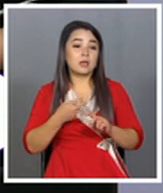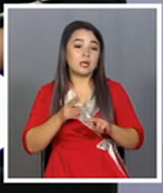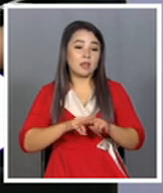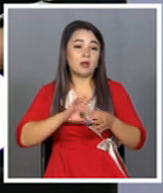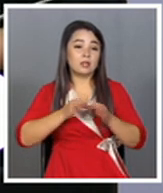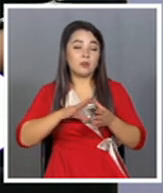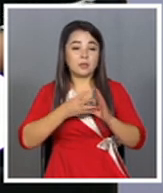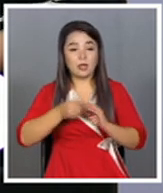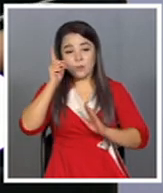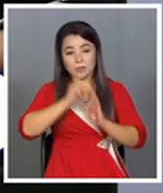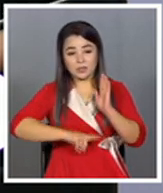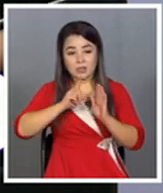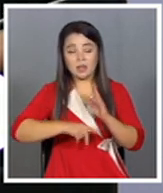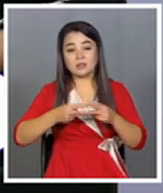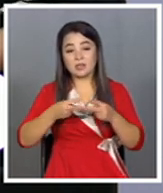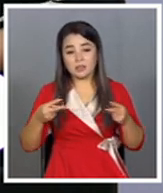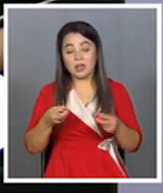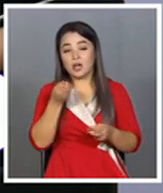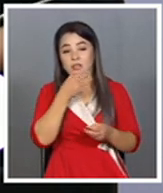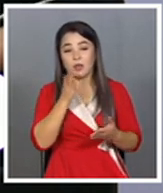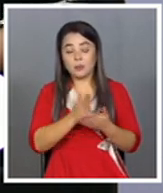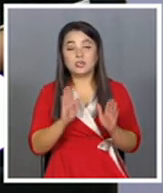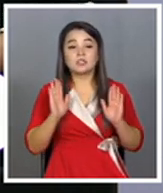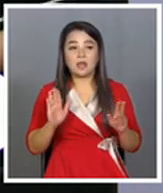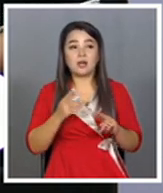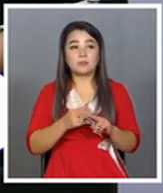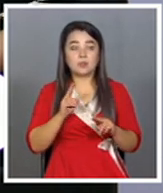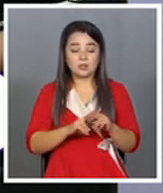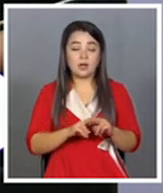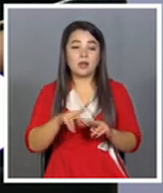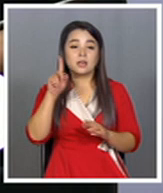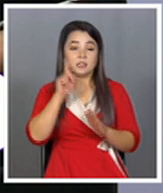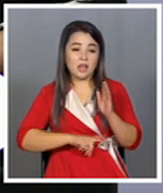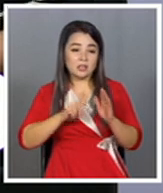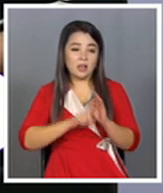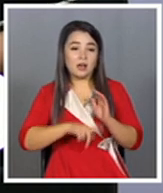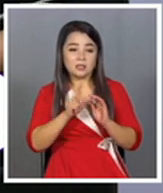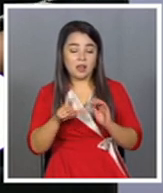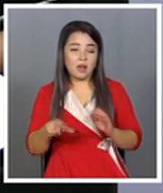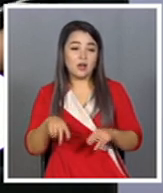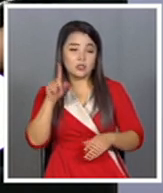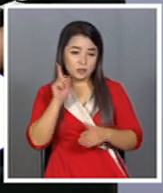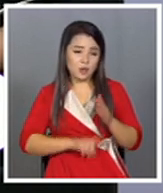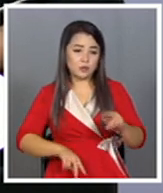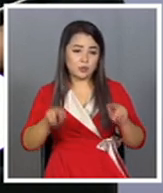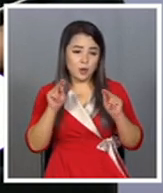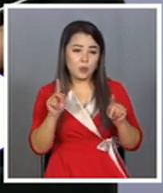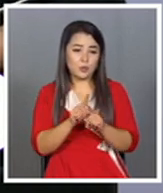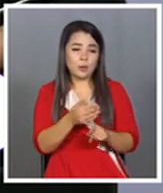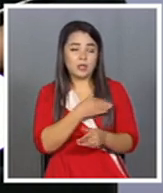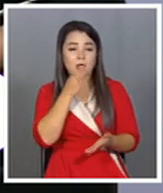барлық діндер тең және жақсы. Тек дін ұстанушылар адал болса деп айтқан